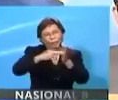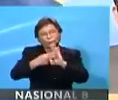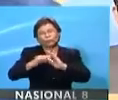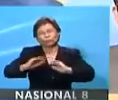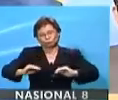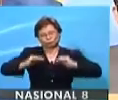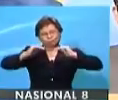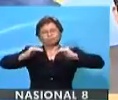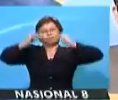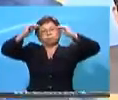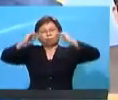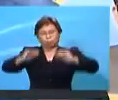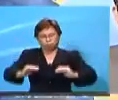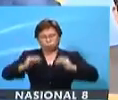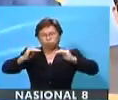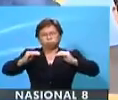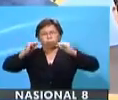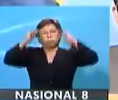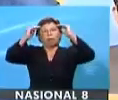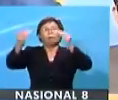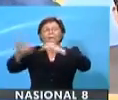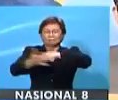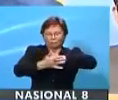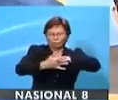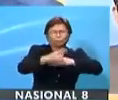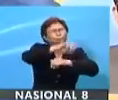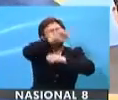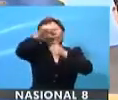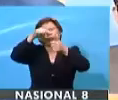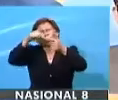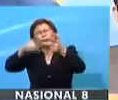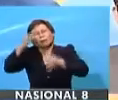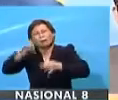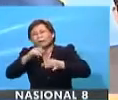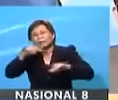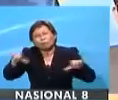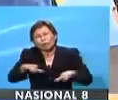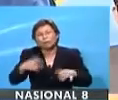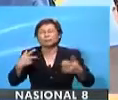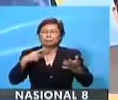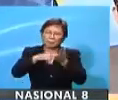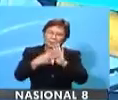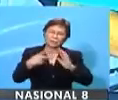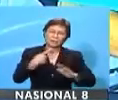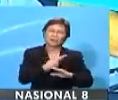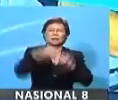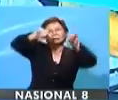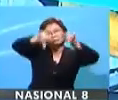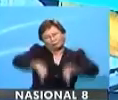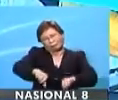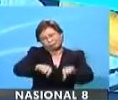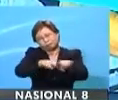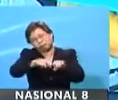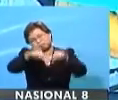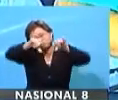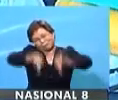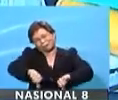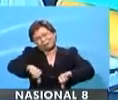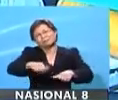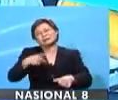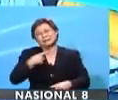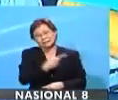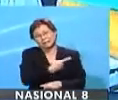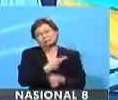upgrade, untuk meningkatkan lagi teknologi apa semua. Kalau dia tak buat itu, kita akan kalah dalam persaingan. Beliau menyatakannya